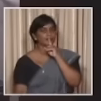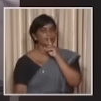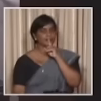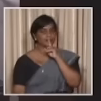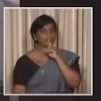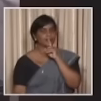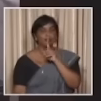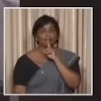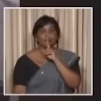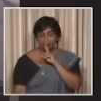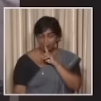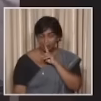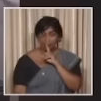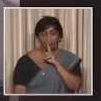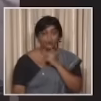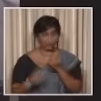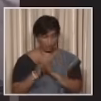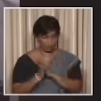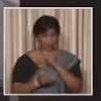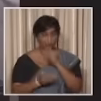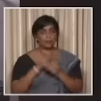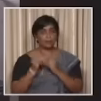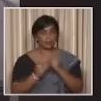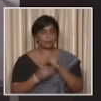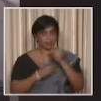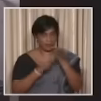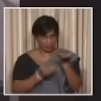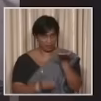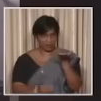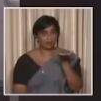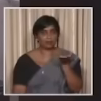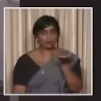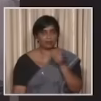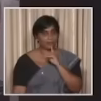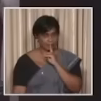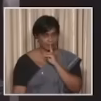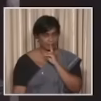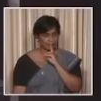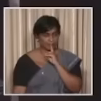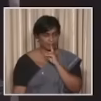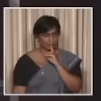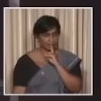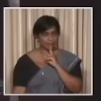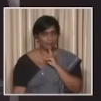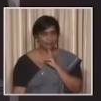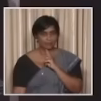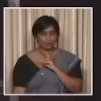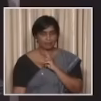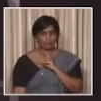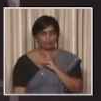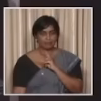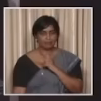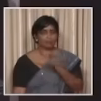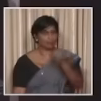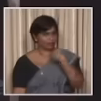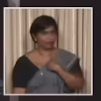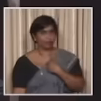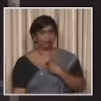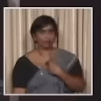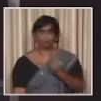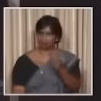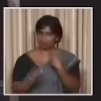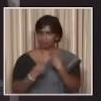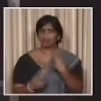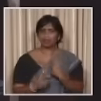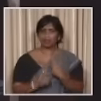මෙහෙම කරලත් කරන්නේ තමන්ගේ බිස්නස් කම්පැනිට බිස්නස් ඉන්න එකද? මෙහෙම කළා. නෑ මං අහන්නේ ඔබතුමා මේක විභාග කරන්න.